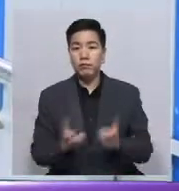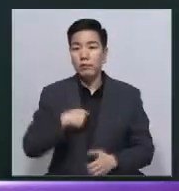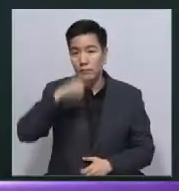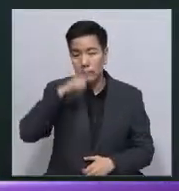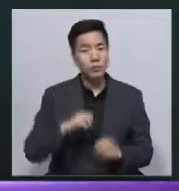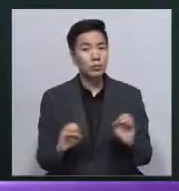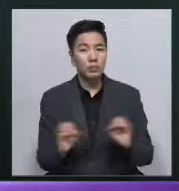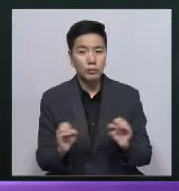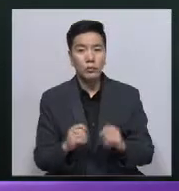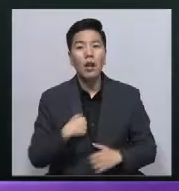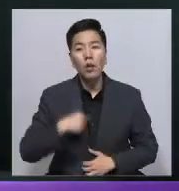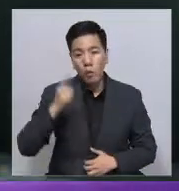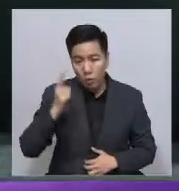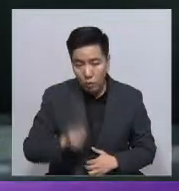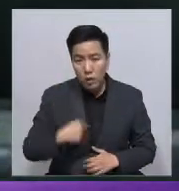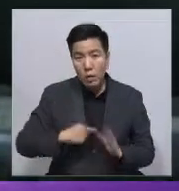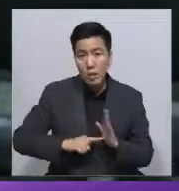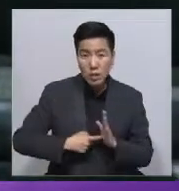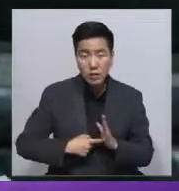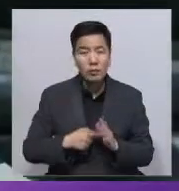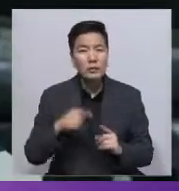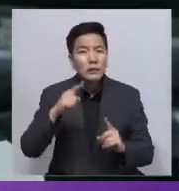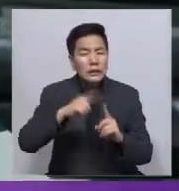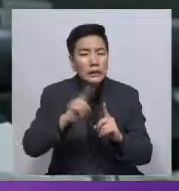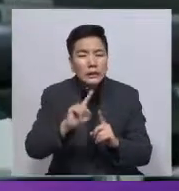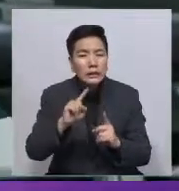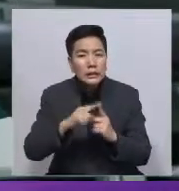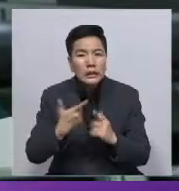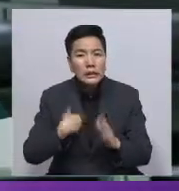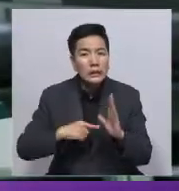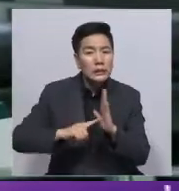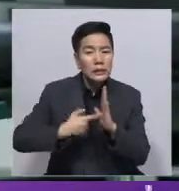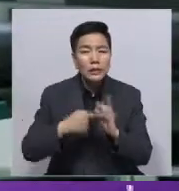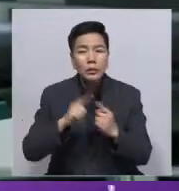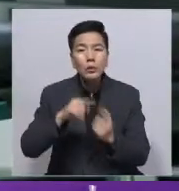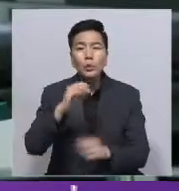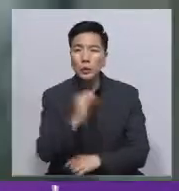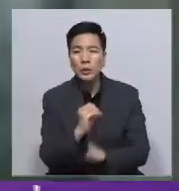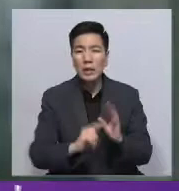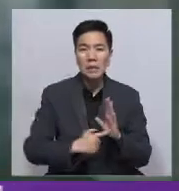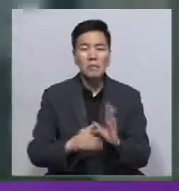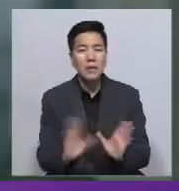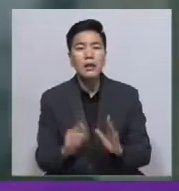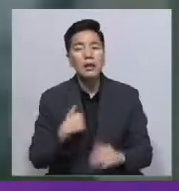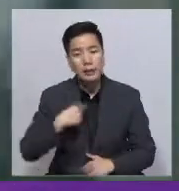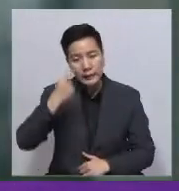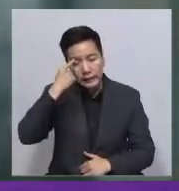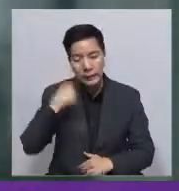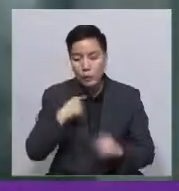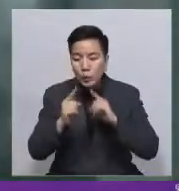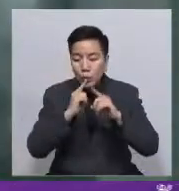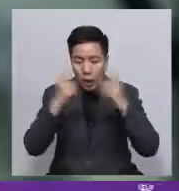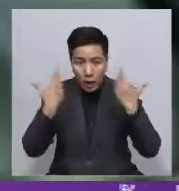ไทยเลยเราเองก็คงจะไม่ไปเริ่มต้นที่ตั้งต้นตั้งแต่ศูนย์นะฮะเราผมเจรจ